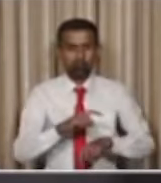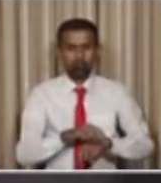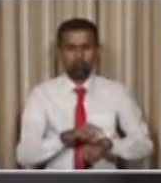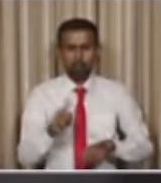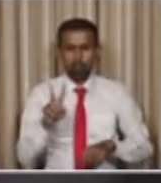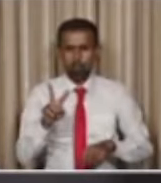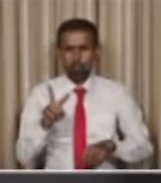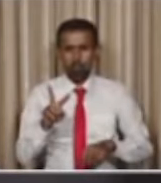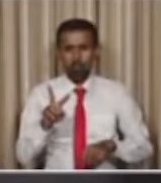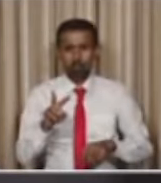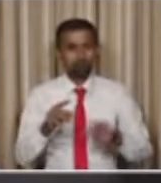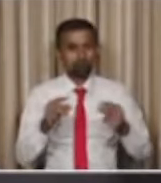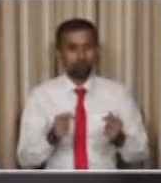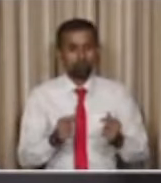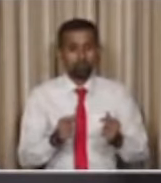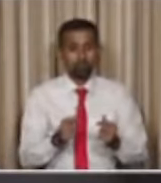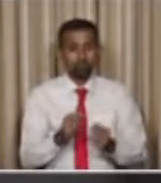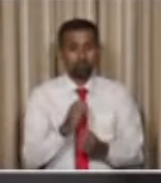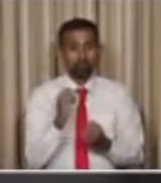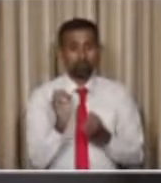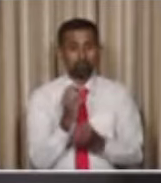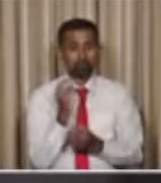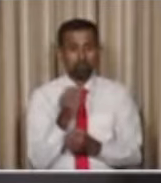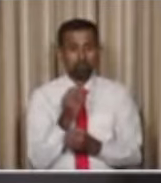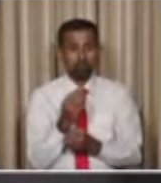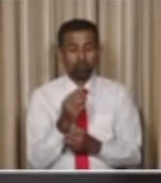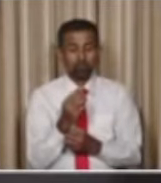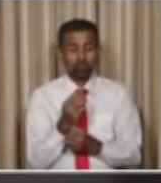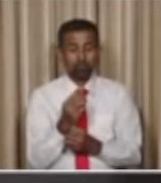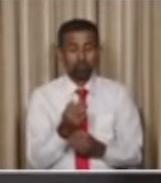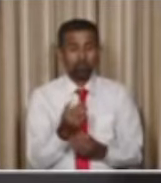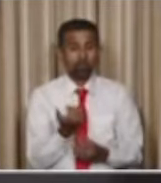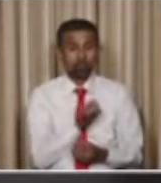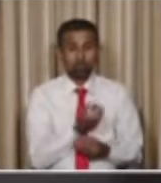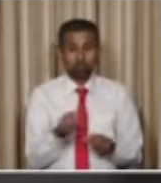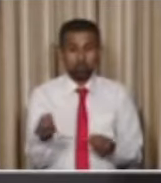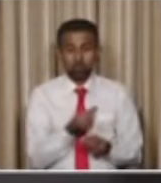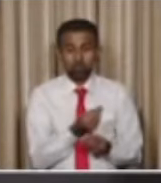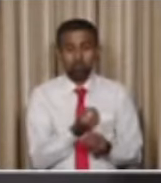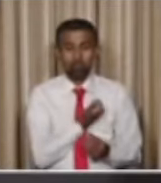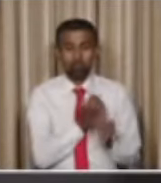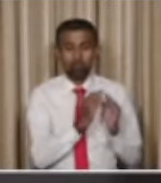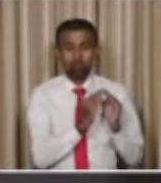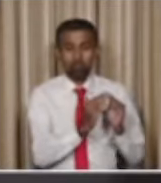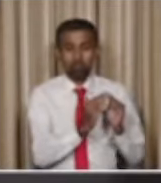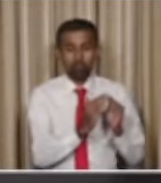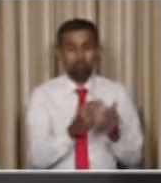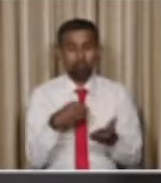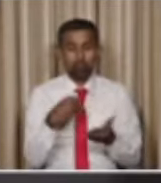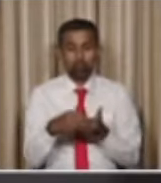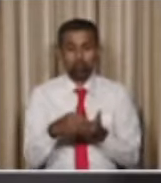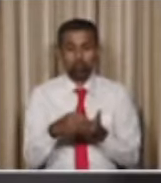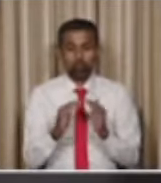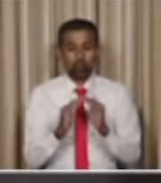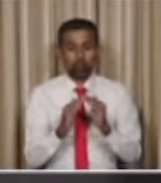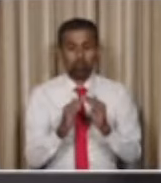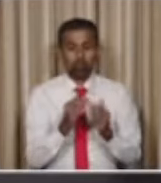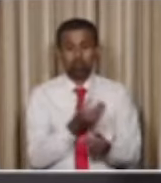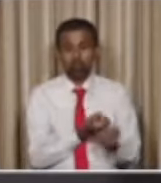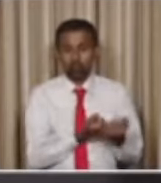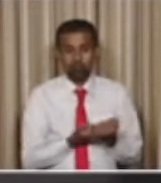12ක කාලයක් ඇතුළත ගිලන් වූ පුද්ගලයා ආසන්නයේ පිහිටි රෝහලක් වෙත හෝ සත්කාරක මධ්‍යස්ථානයක්